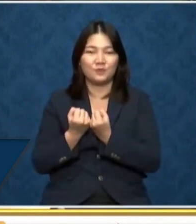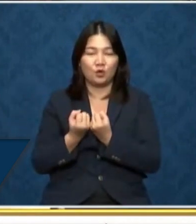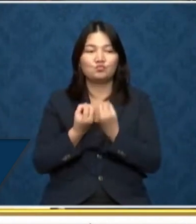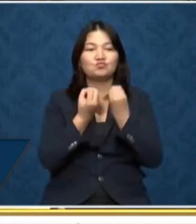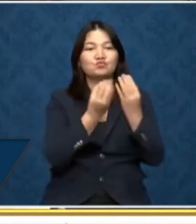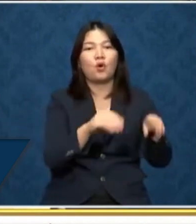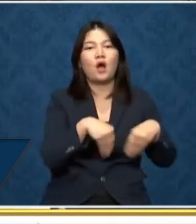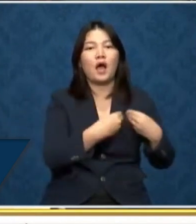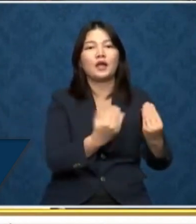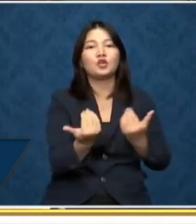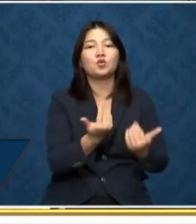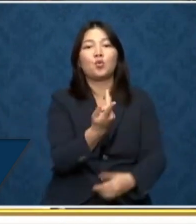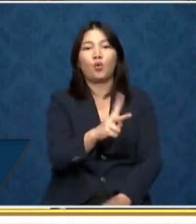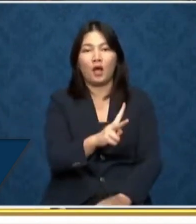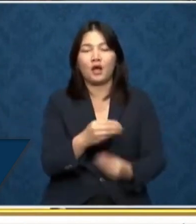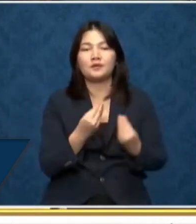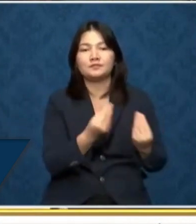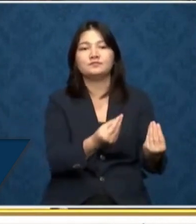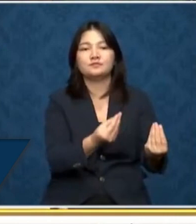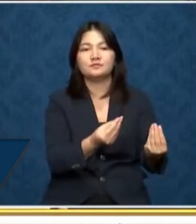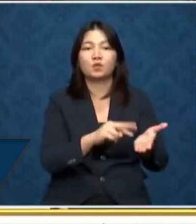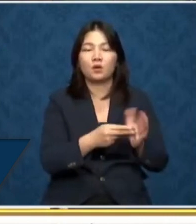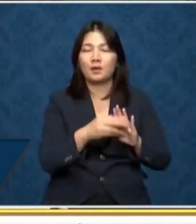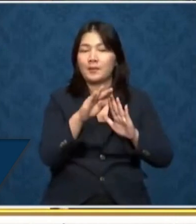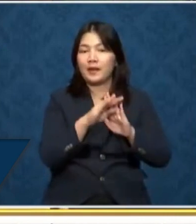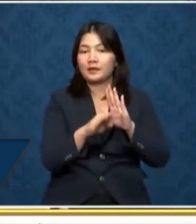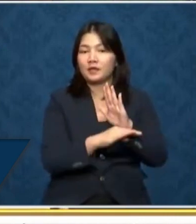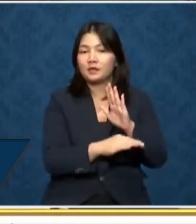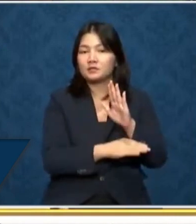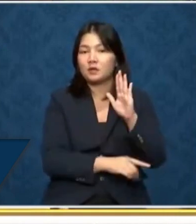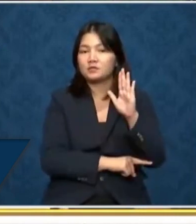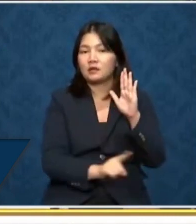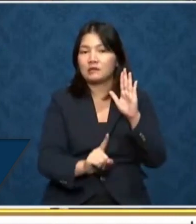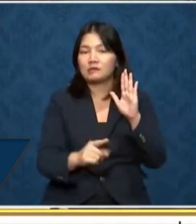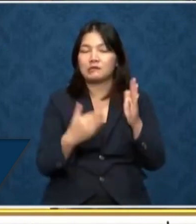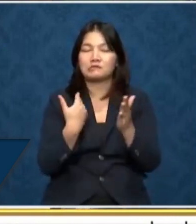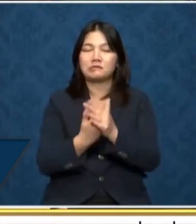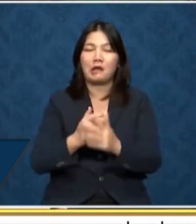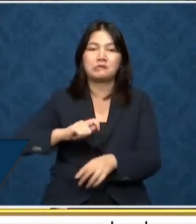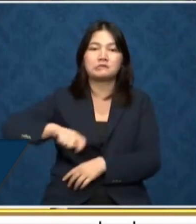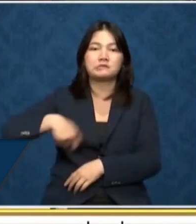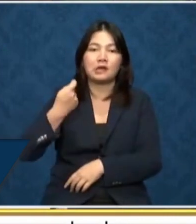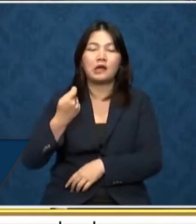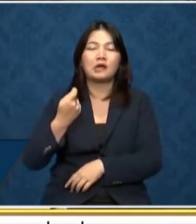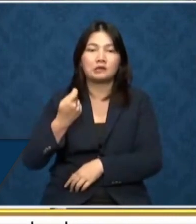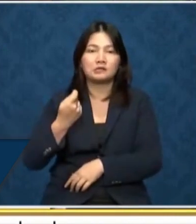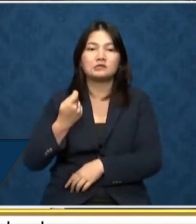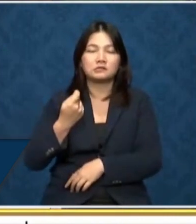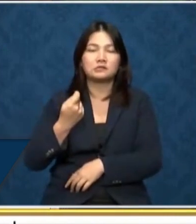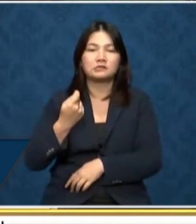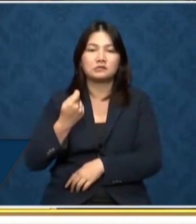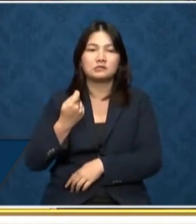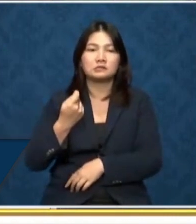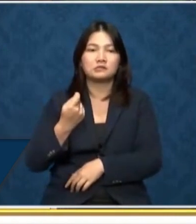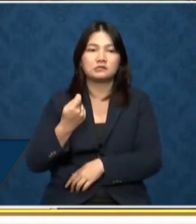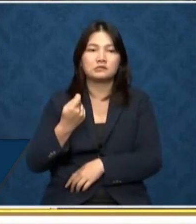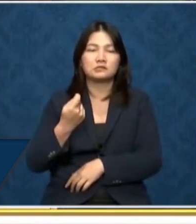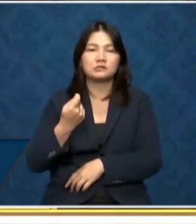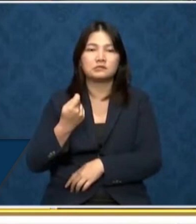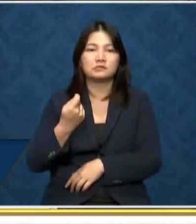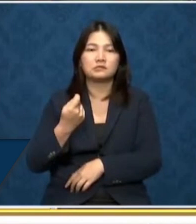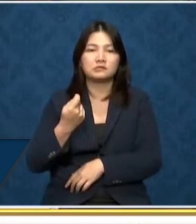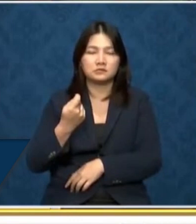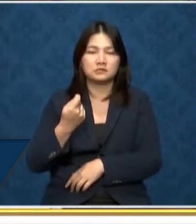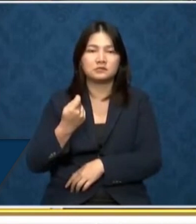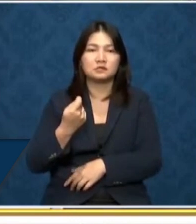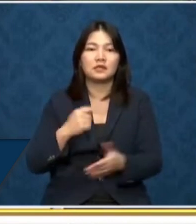ค้าโดยในแต่ละขั้นตอนนั้นมีค่าใช้จ่ายลูกค้าต้องชำระเริ่มตั้งแต่การ